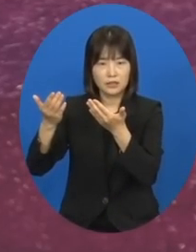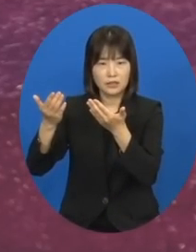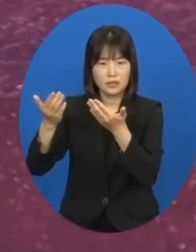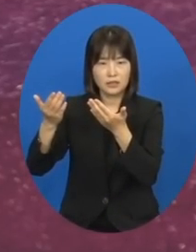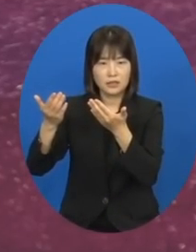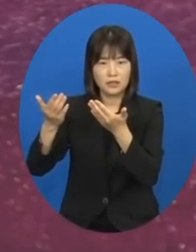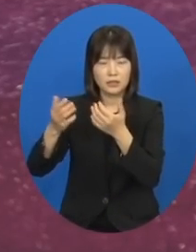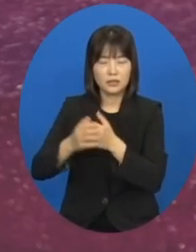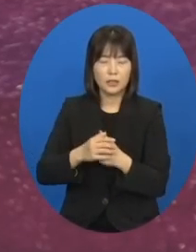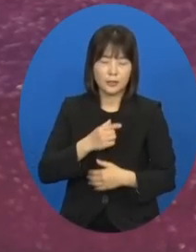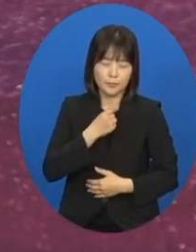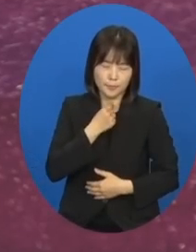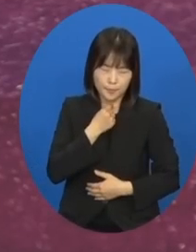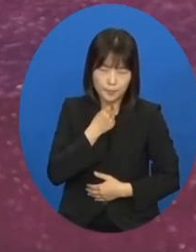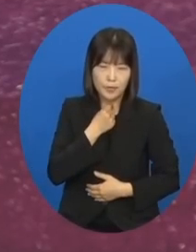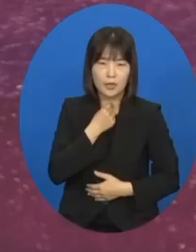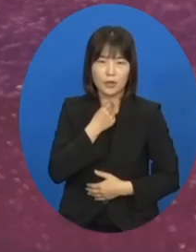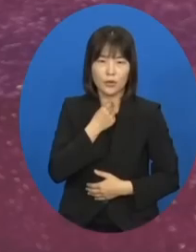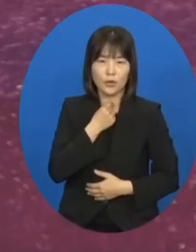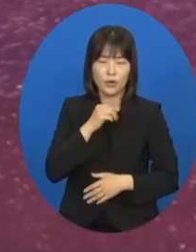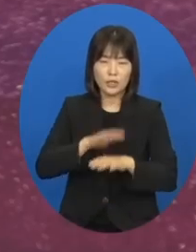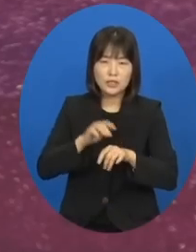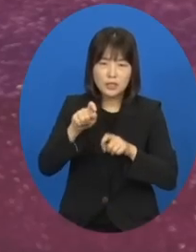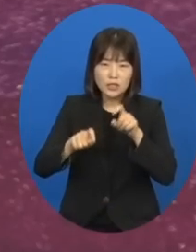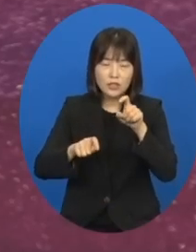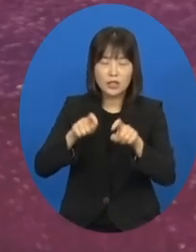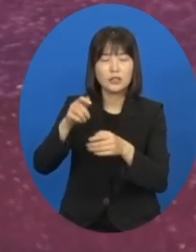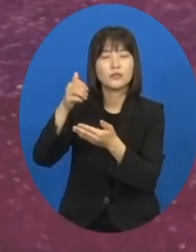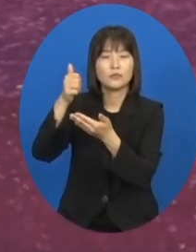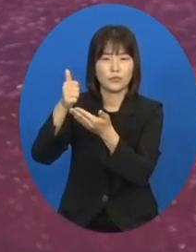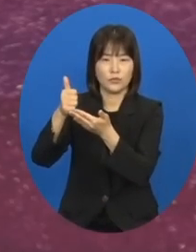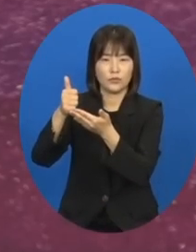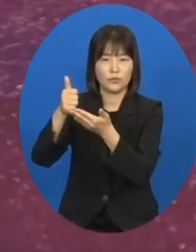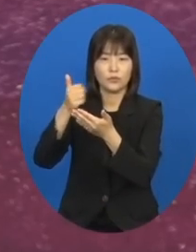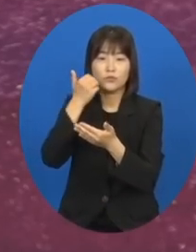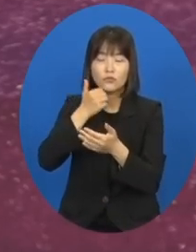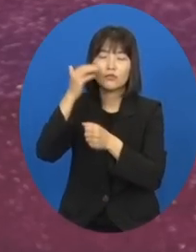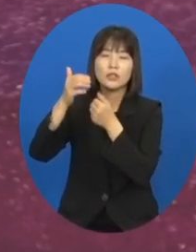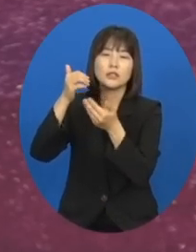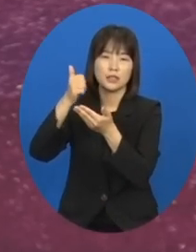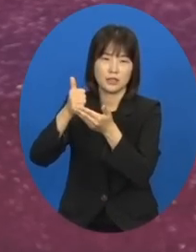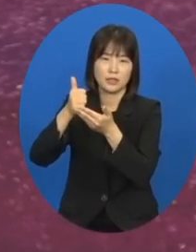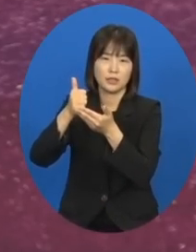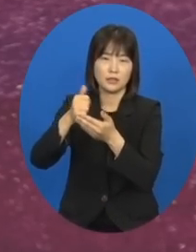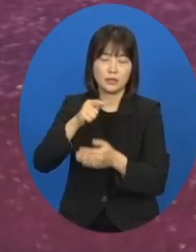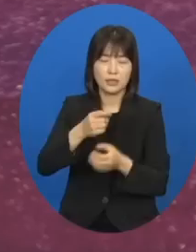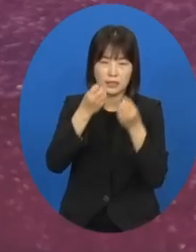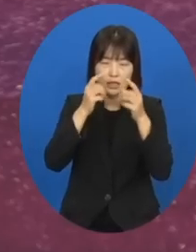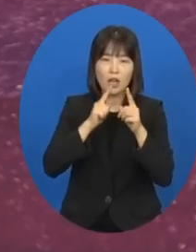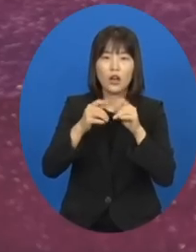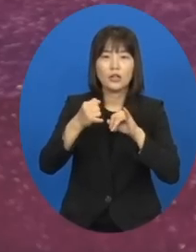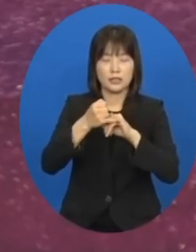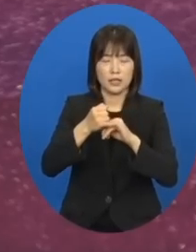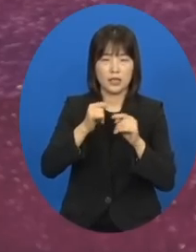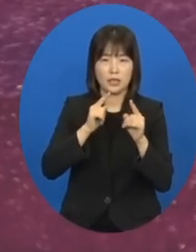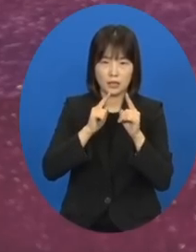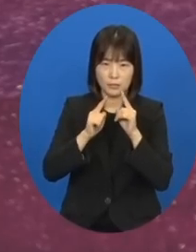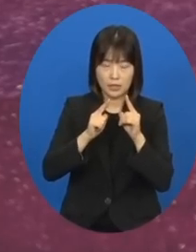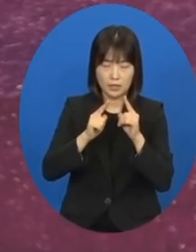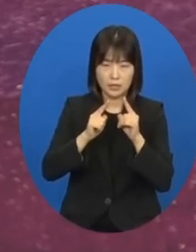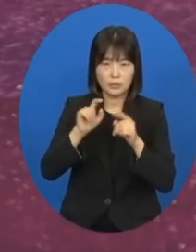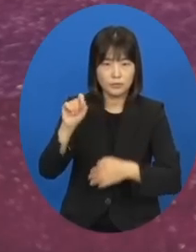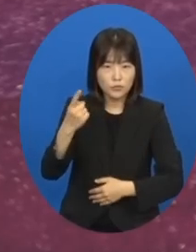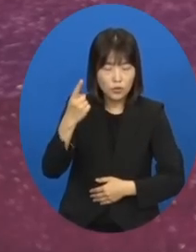드릴 것을 염원하게 하시고 실천하게 하시는 분입니다 이것이 새 언약의 약속으로 말미암아 우리 마음에 새겨진